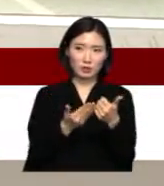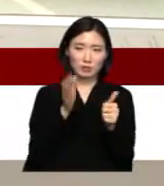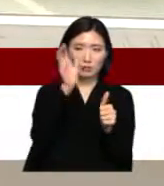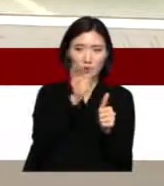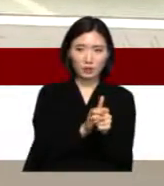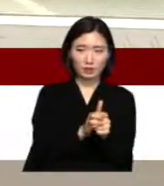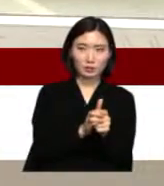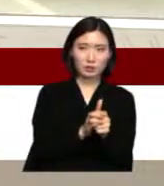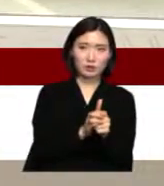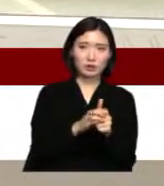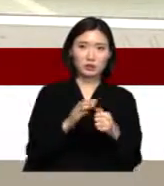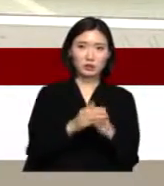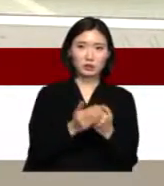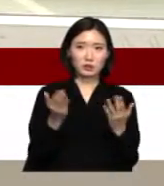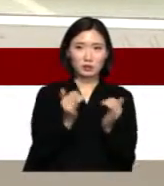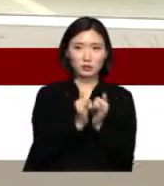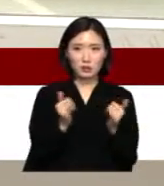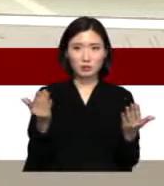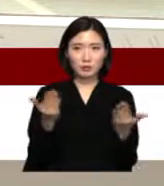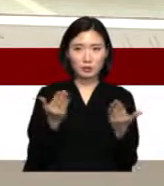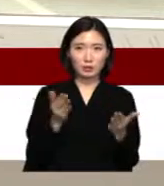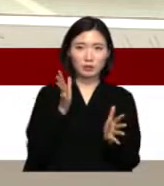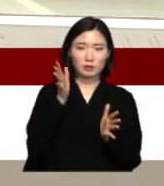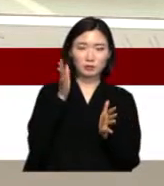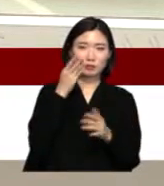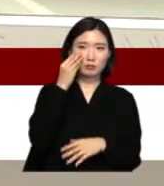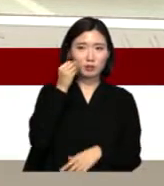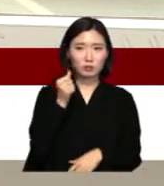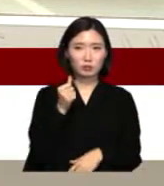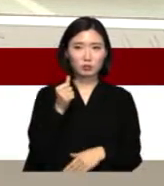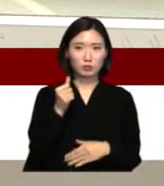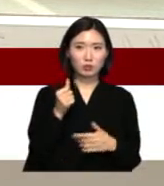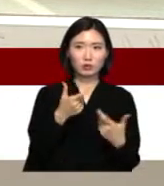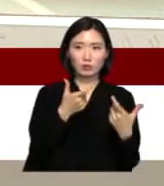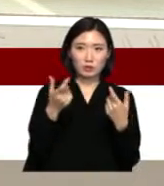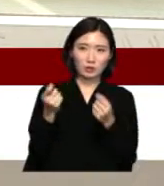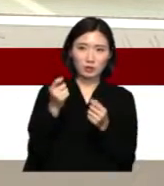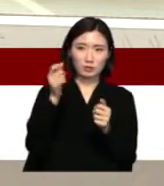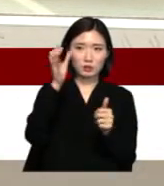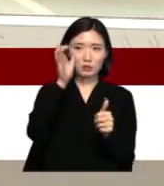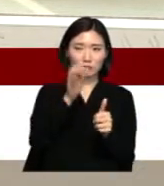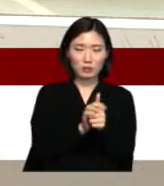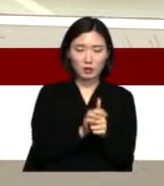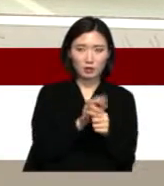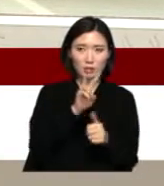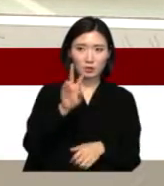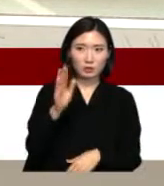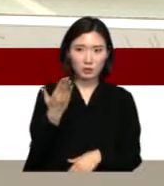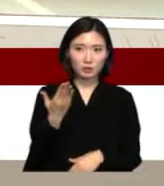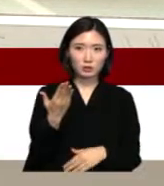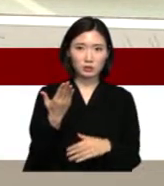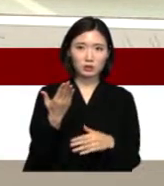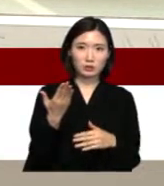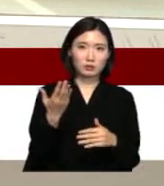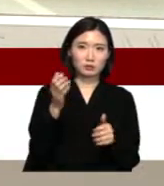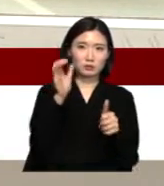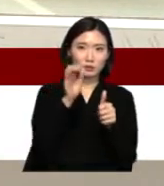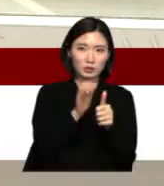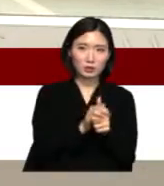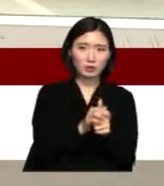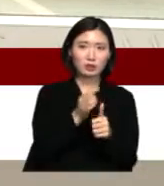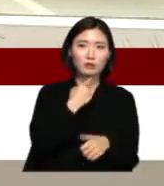돌리게 됐는지, 직원 업무 미숙 이렇게 몰아갈 수밖에 없었던 아니면 몰려고